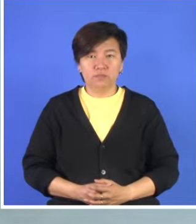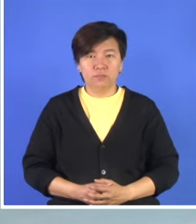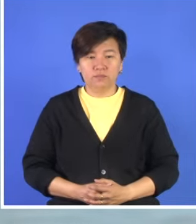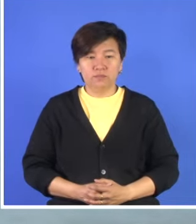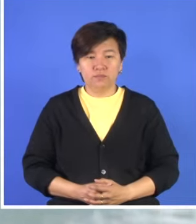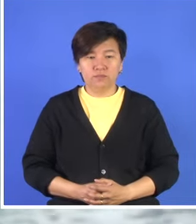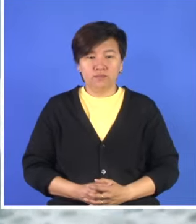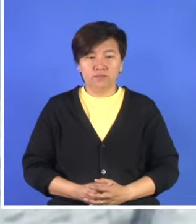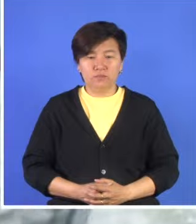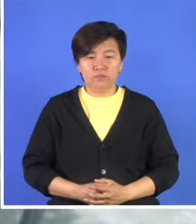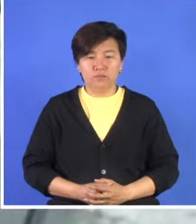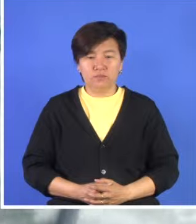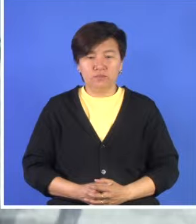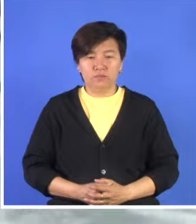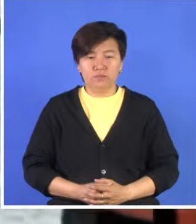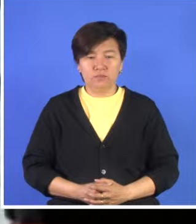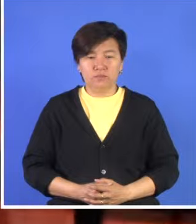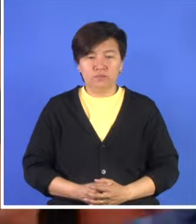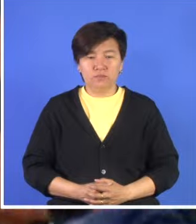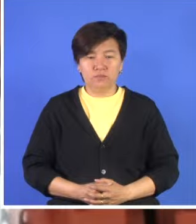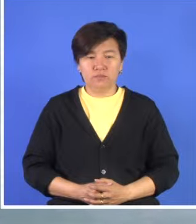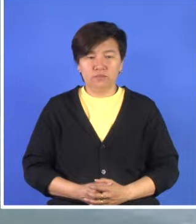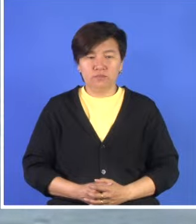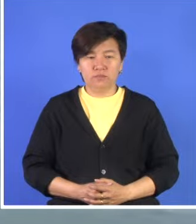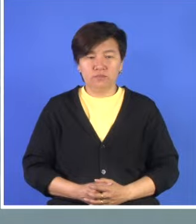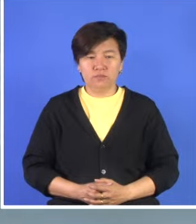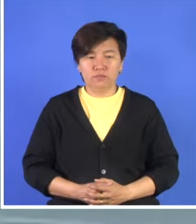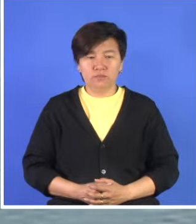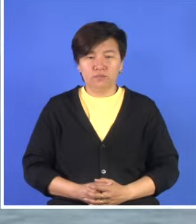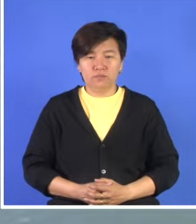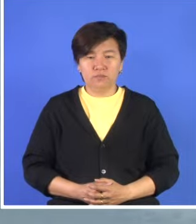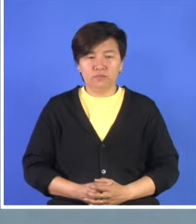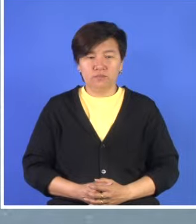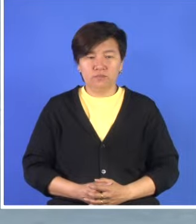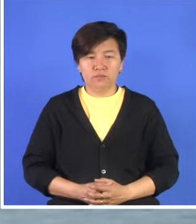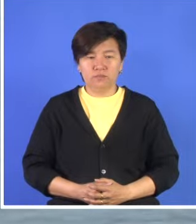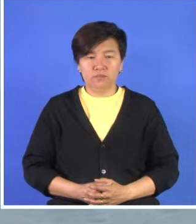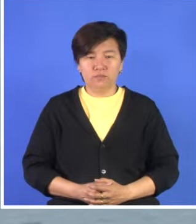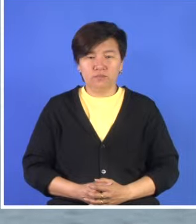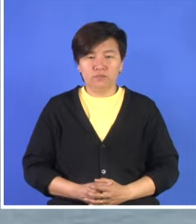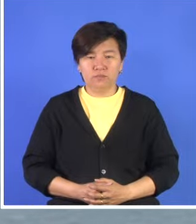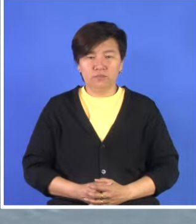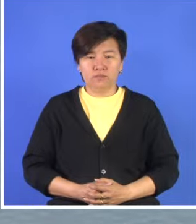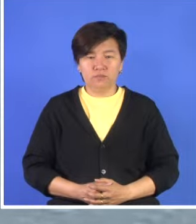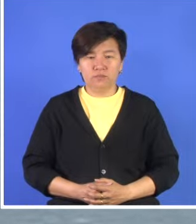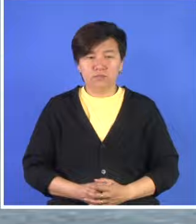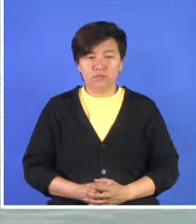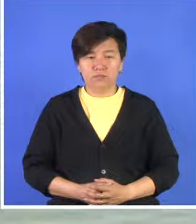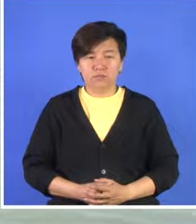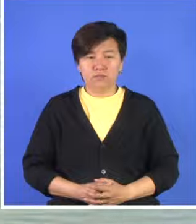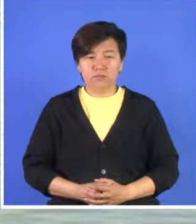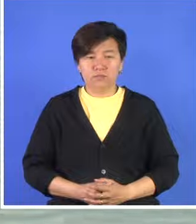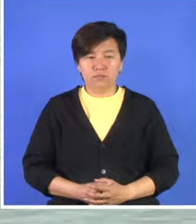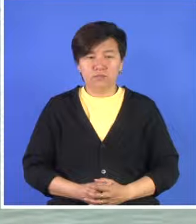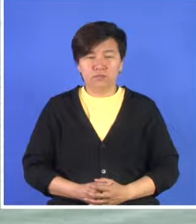บอกไปว่าจมถ่ายวีดีโอไปถ่ายวีดีโอ มันเรื่องมันจมลังตอนนี ้ก็ตั้งใจตั้งใจจมมาไม่ยอม